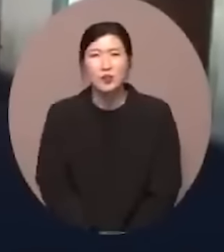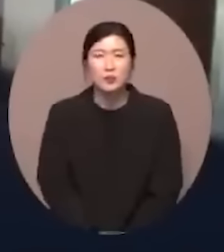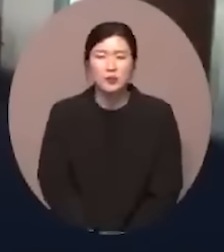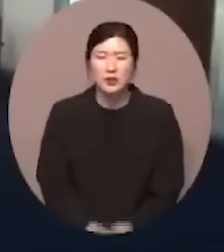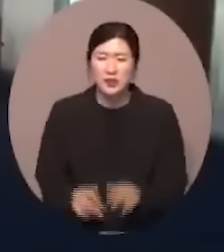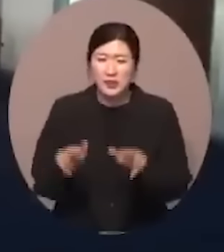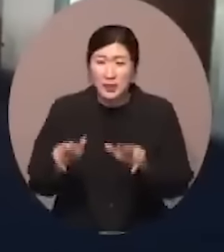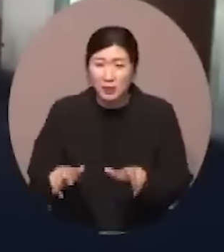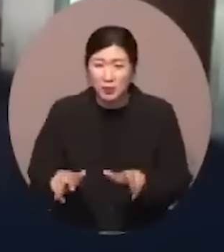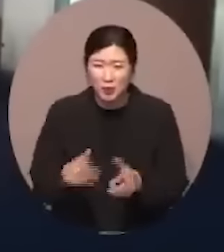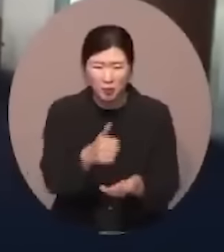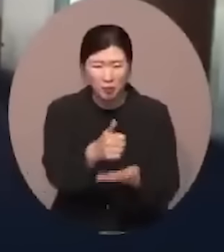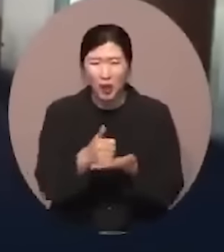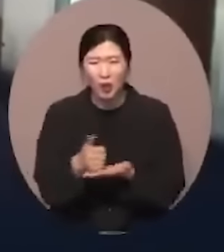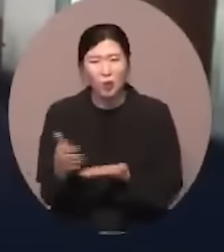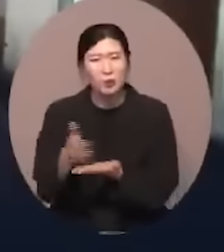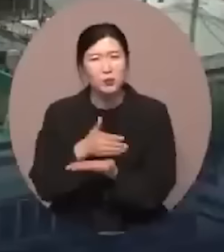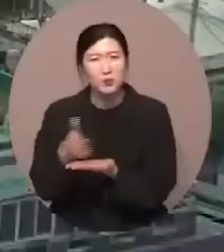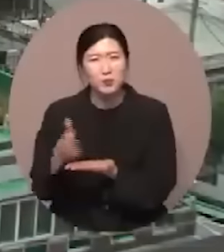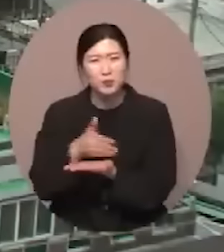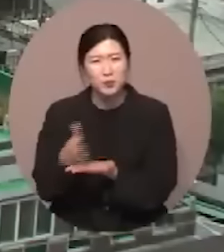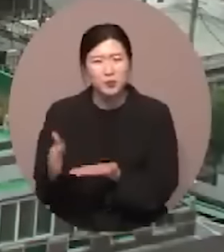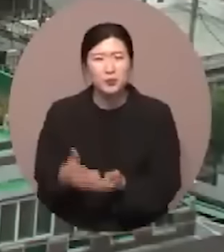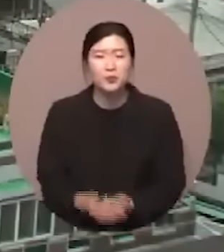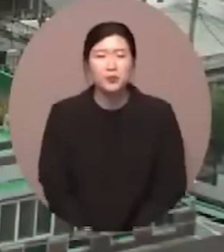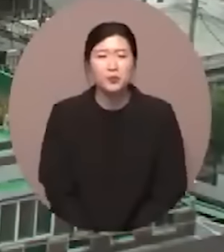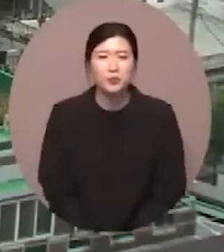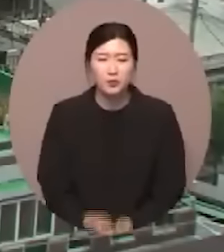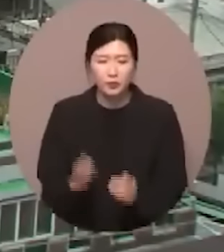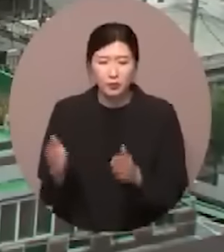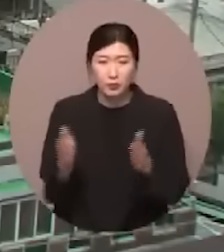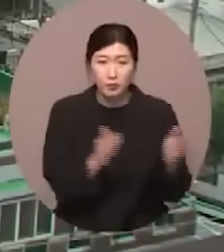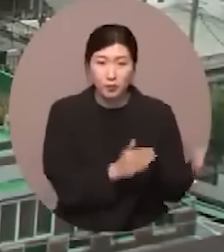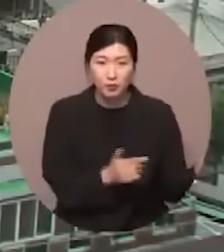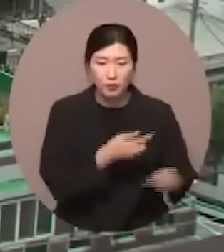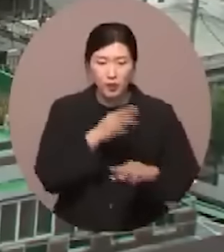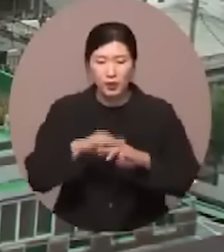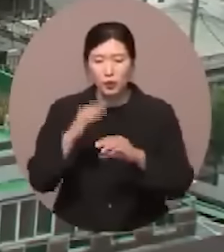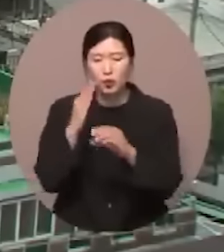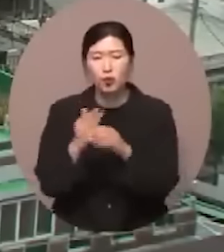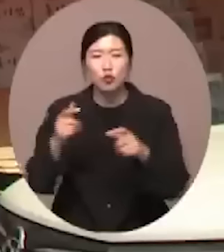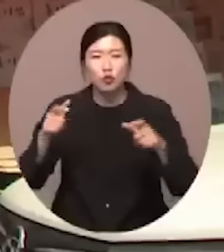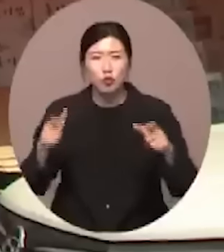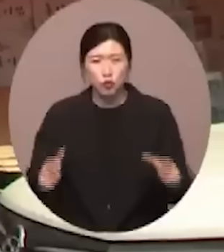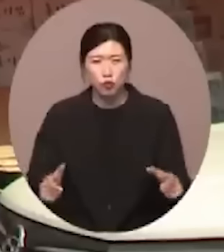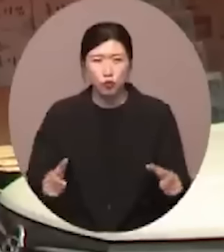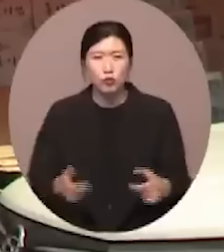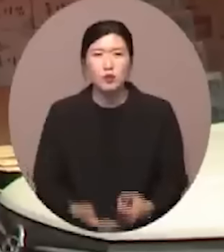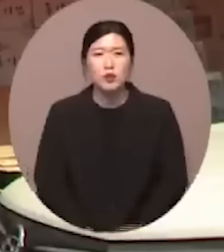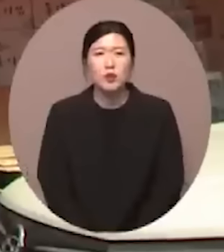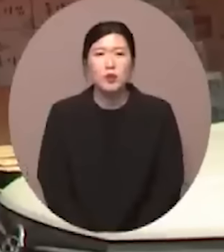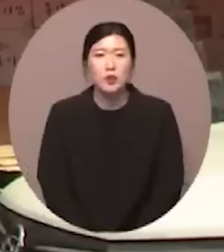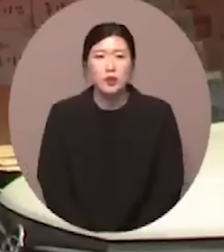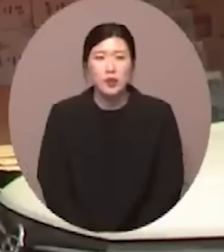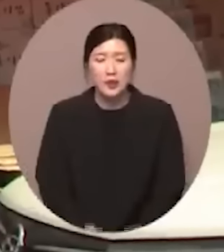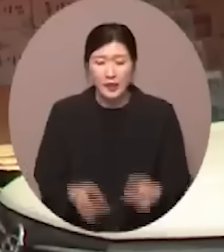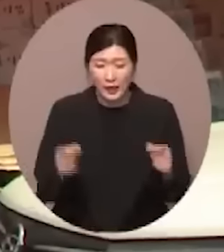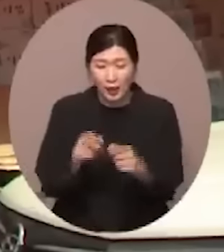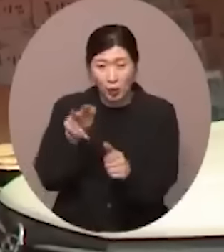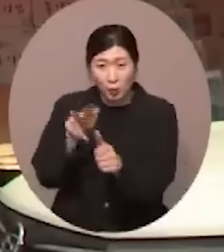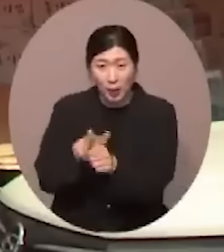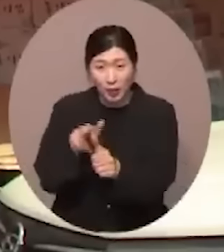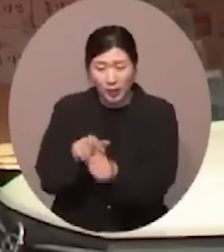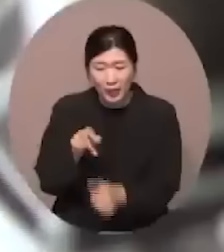해도 우리 집에서만 사갔으니까. 대전 중구에 있는 또 다른 동네도 상황은 비슷합니다. 가까운